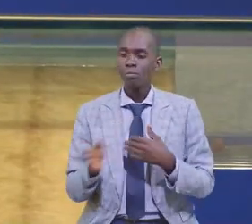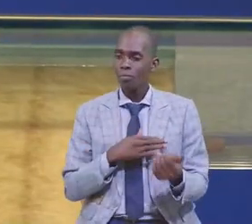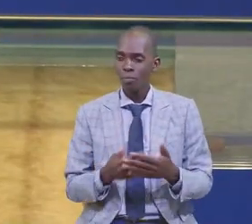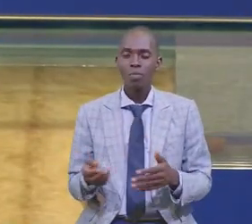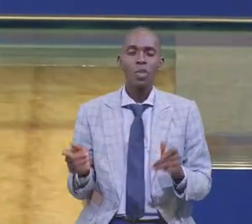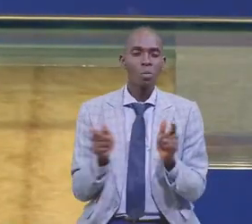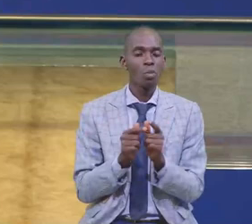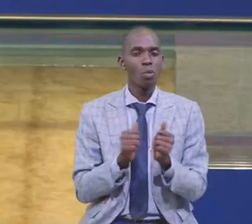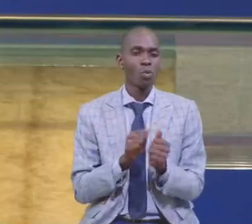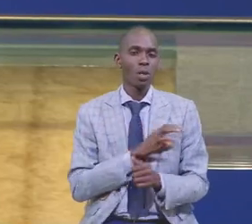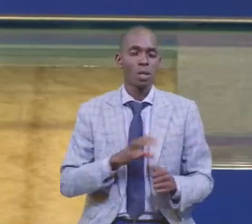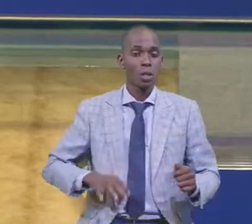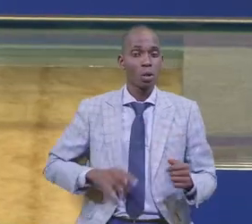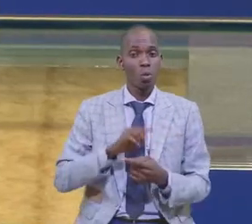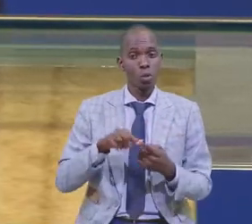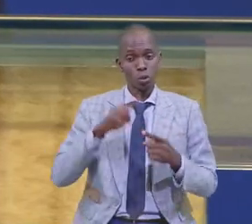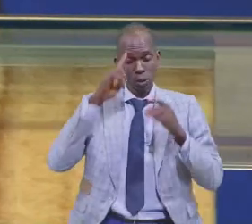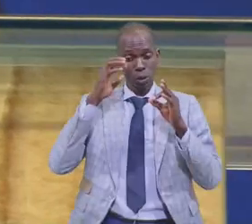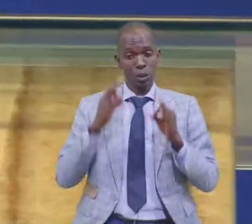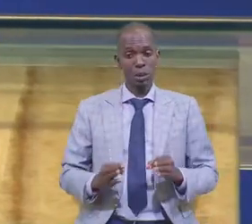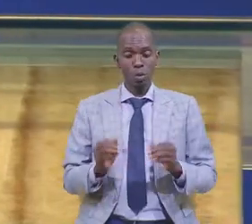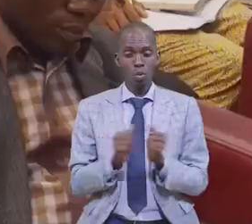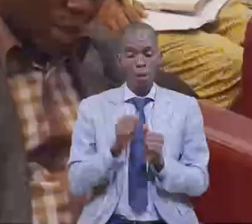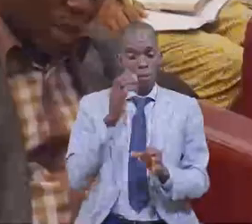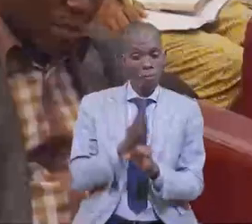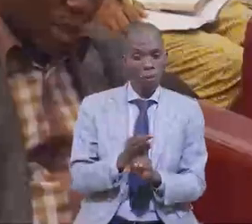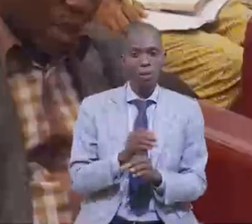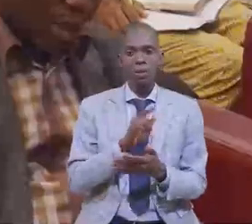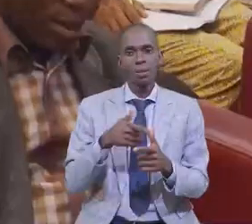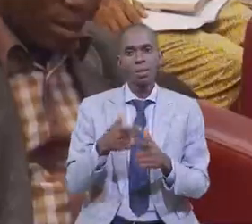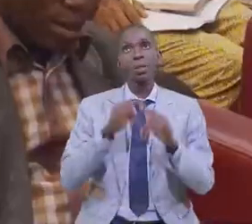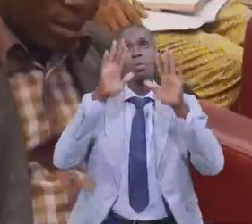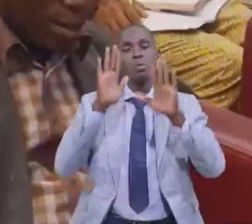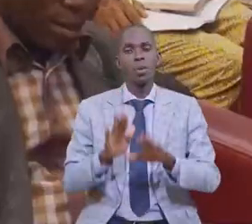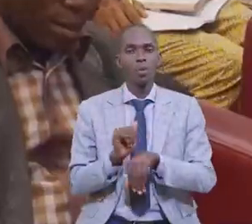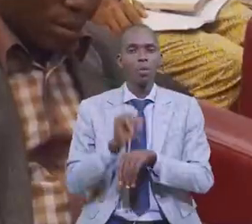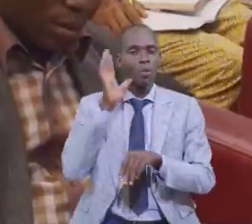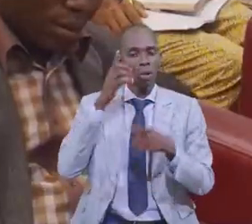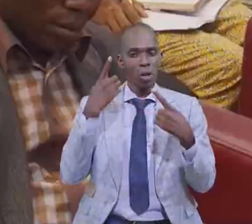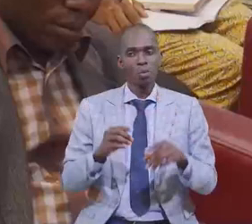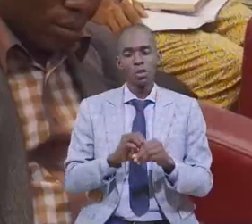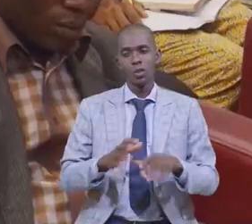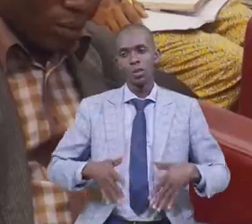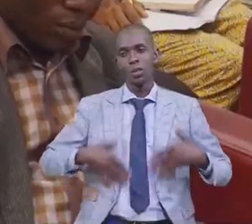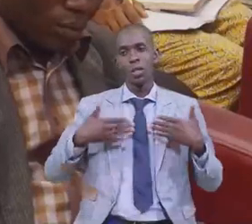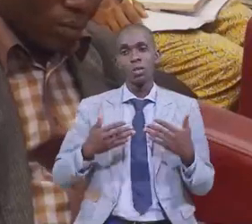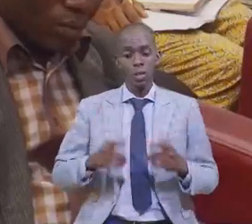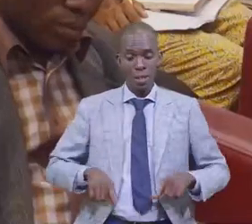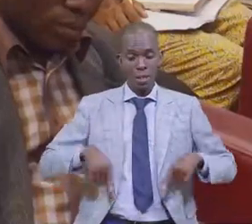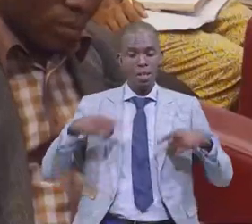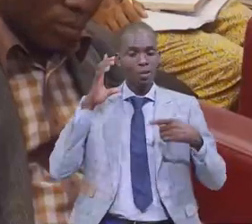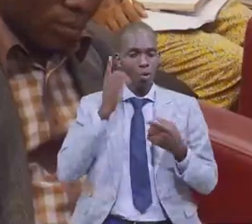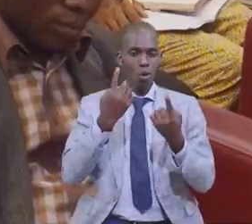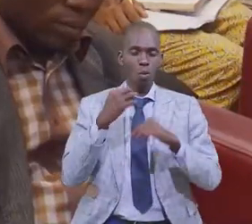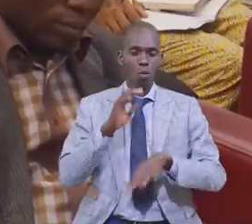de personne. Mais si vous faites le pas de foi, le miracle aura lieu dans votre vie. La vie